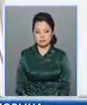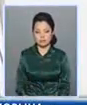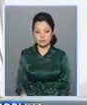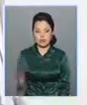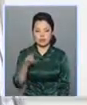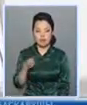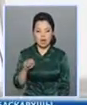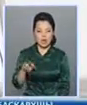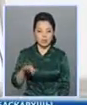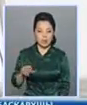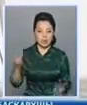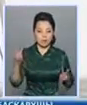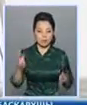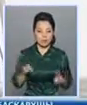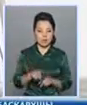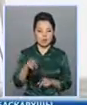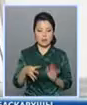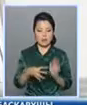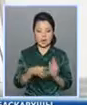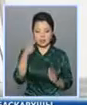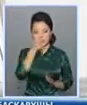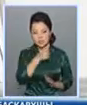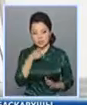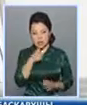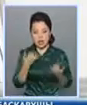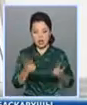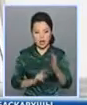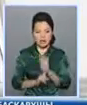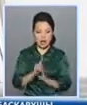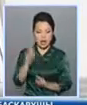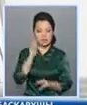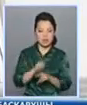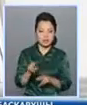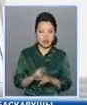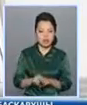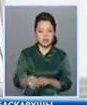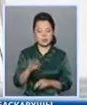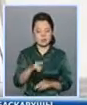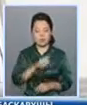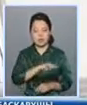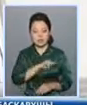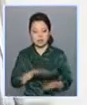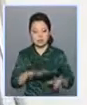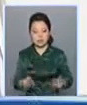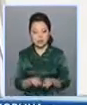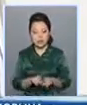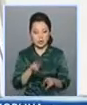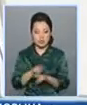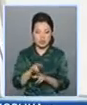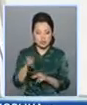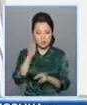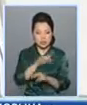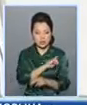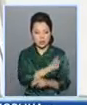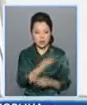Даму 2009 жылдан бастап білімді жүргізуге байланысты, білімді кәсіпкерліктің білімін әлеуеттілігін күшейтуге